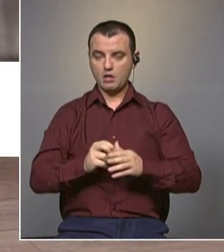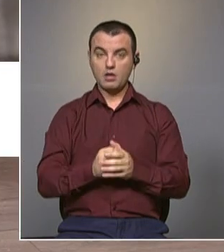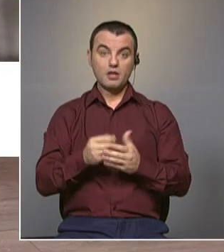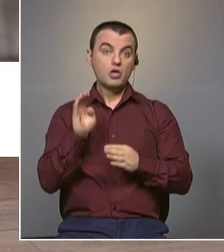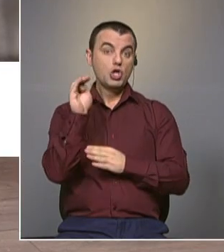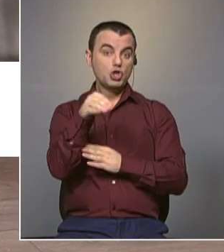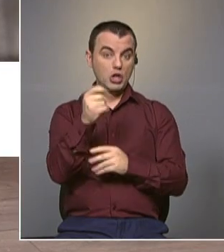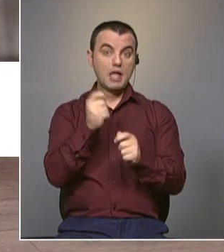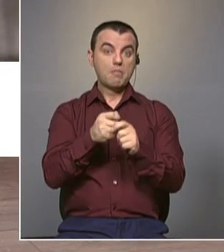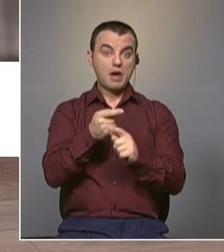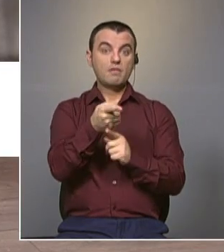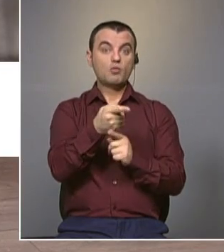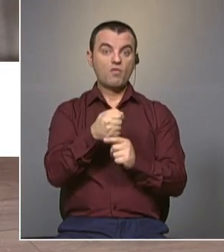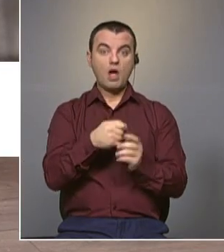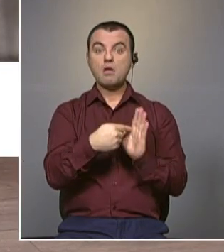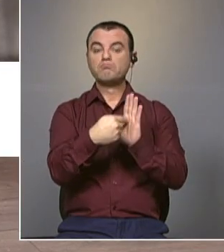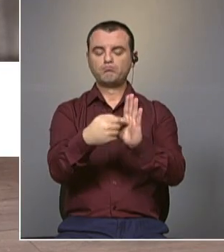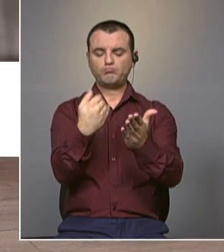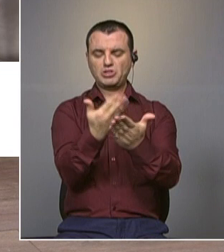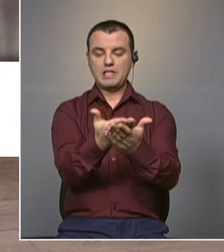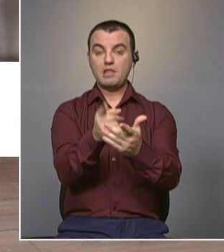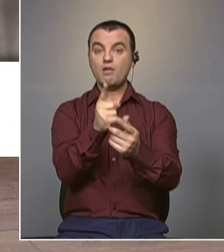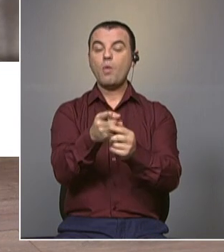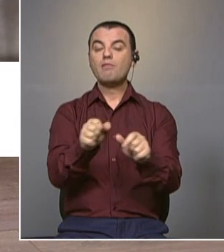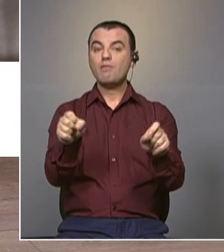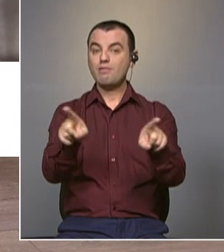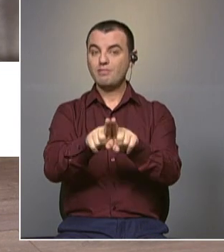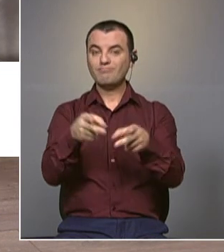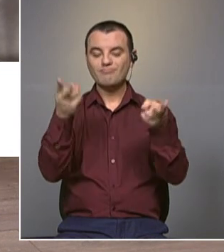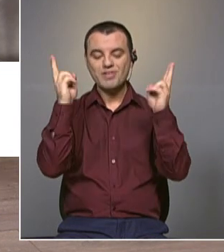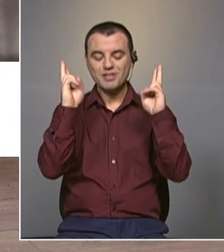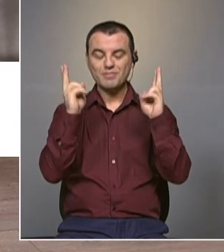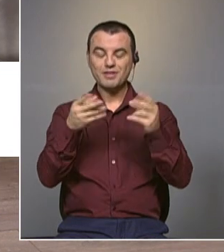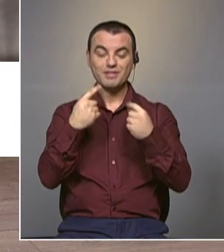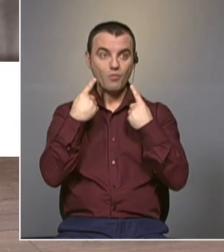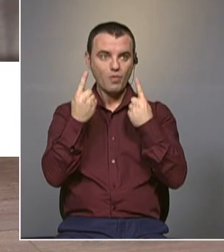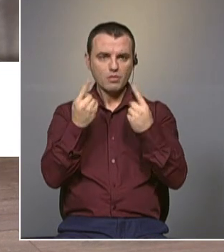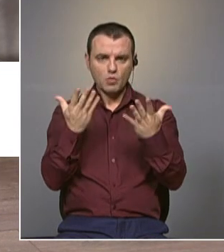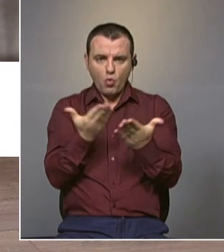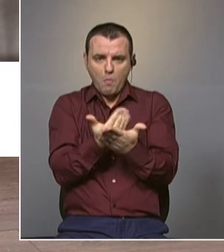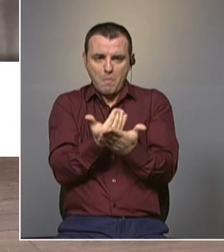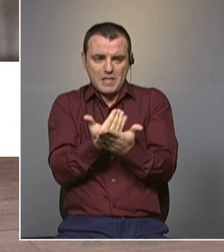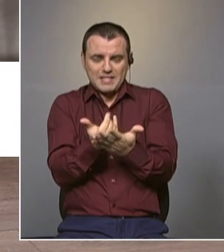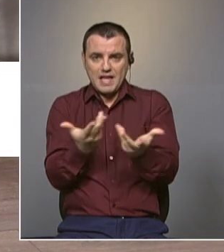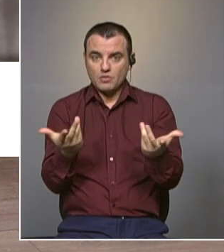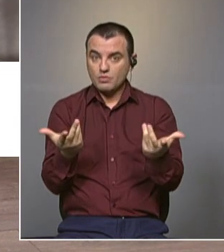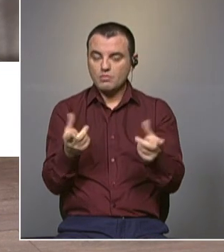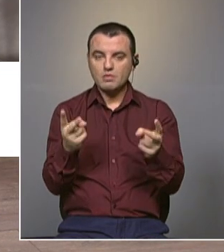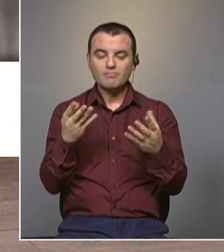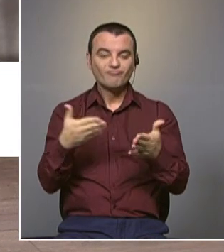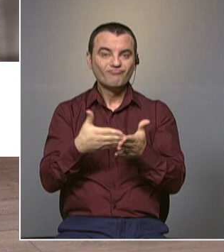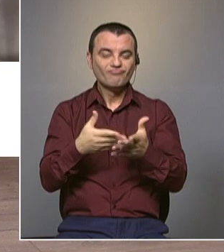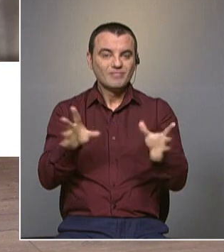ще направим това издание, което, разбира се, се оказа едно неочаквано предизвикателство, защото ние още в